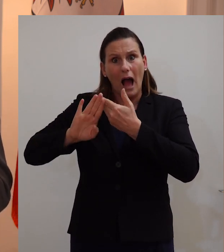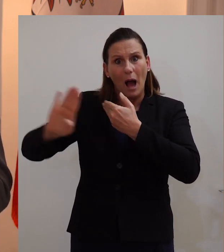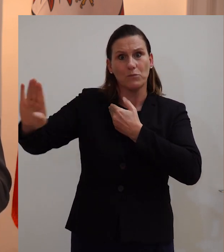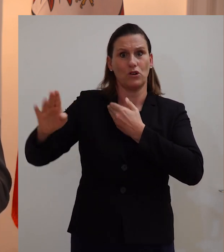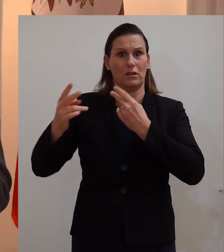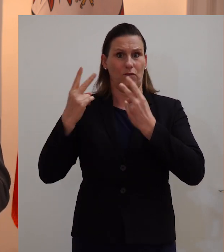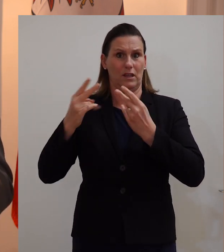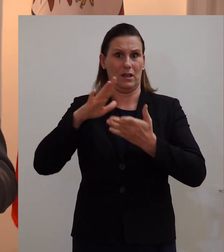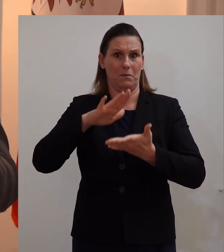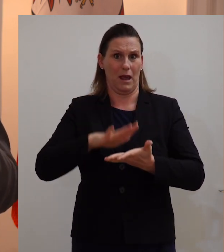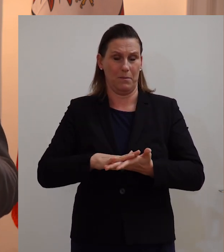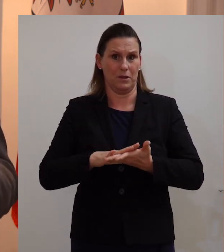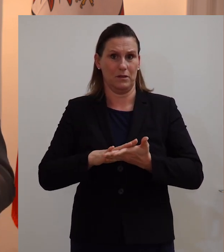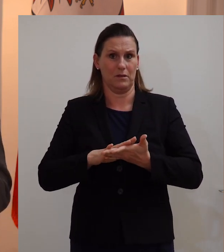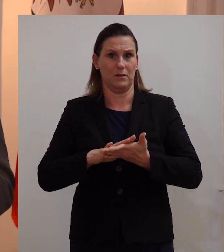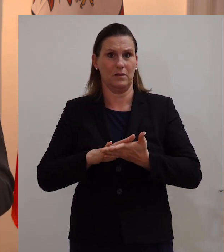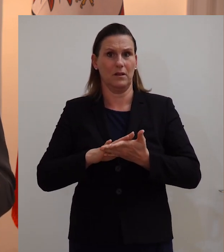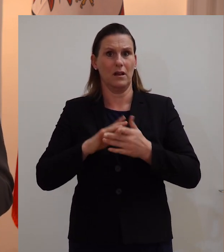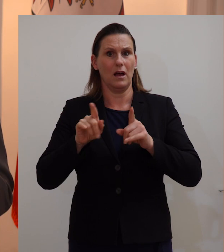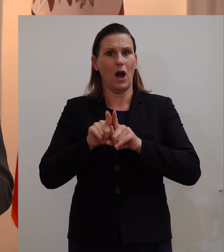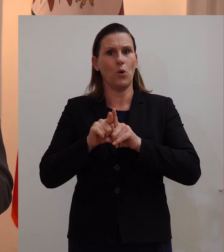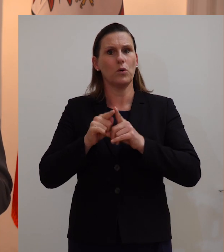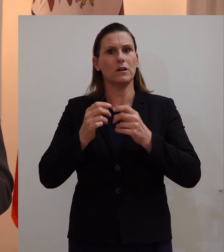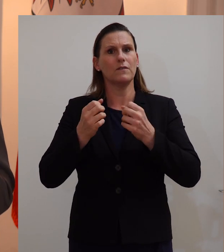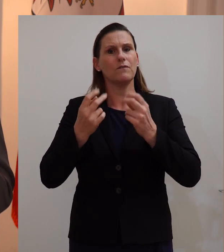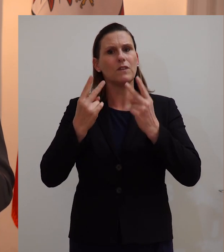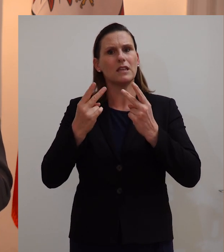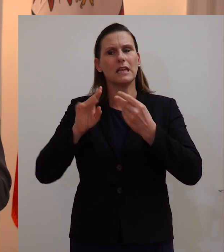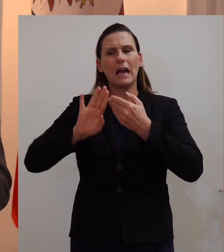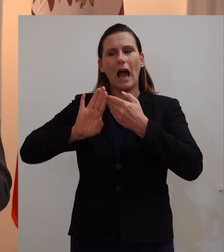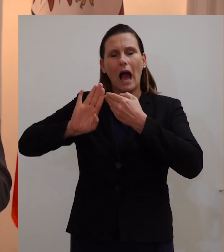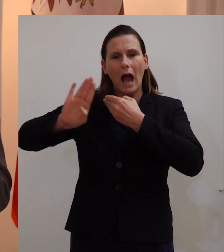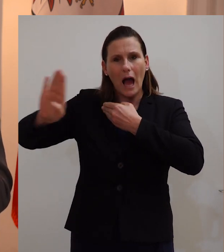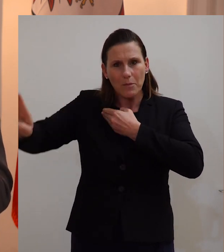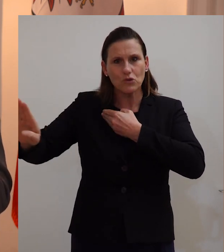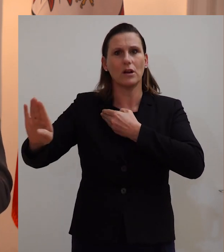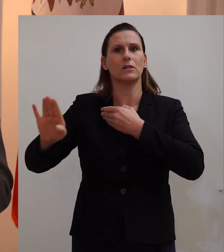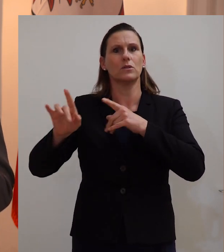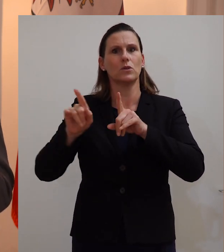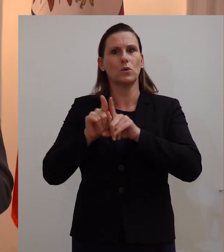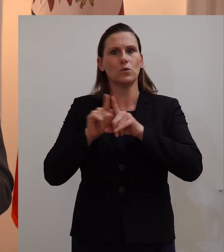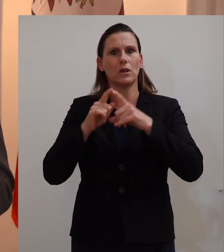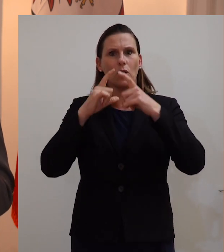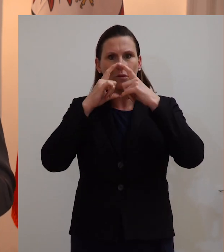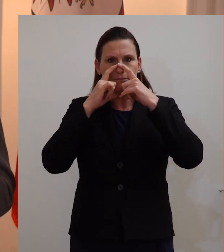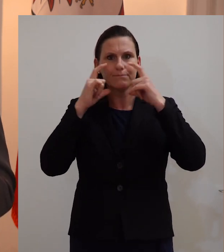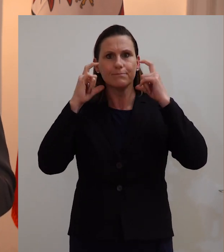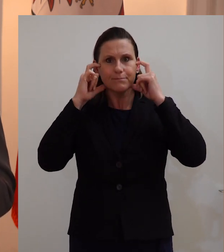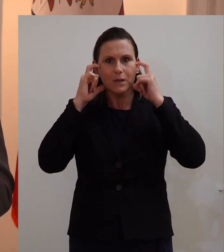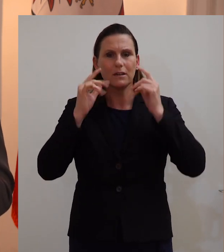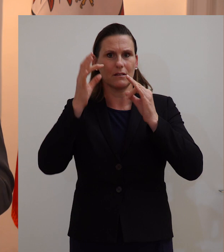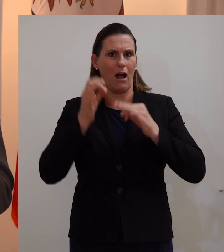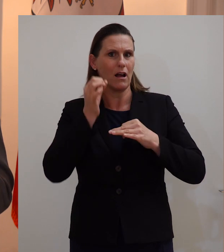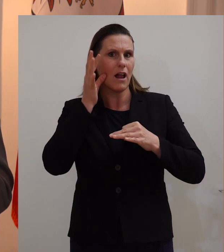es insbesondere, den Mindestabstand von 1 Meter sowie das Tragen von Mund-Nasen-Masken